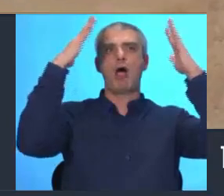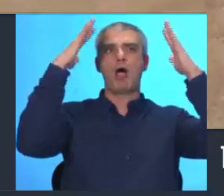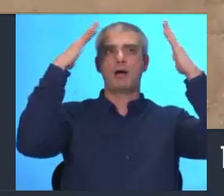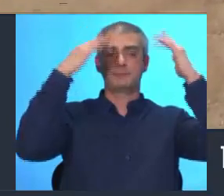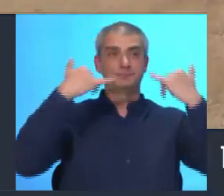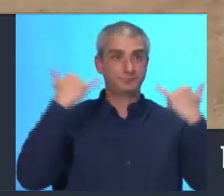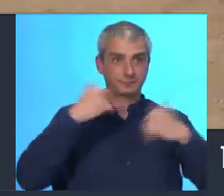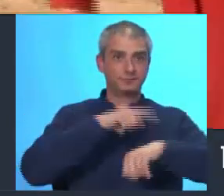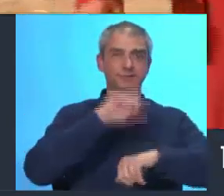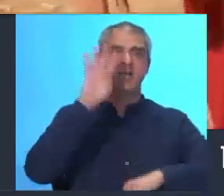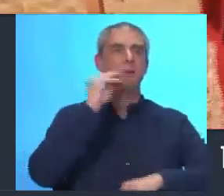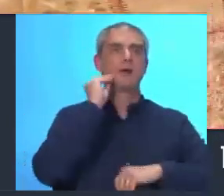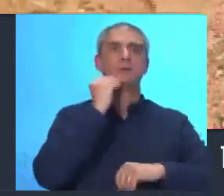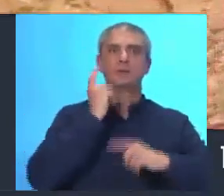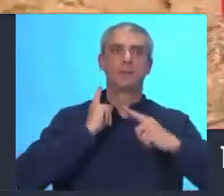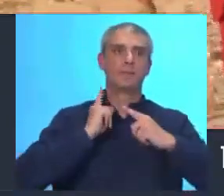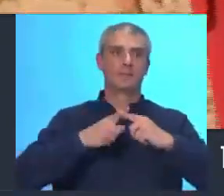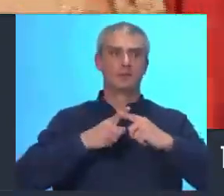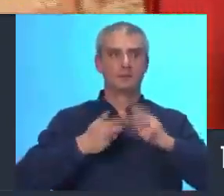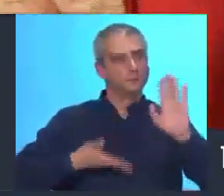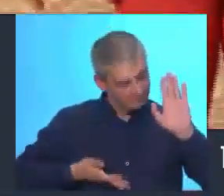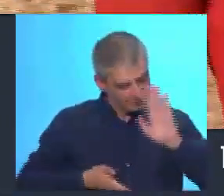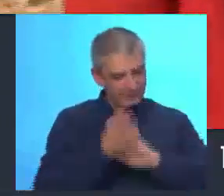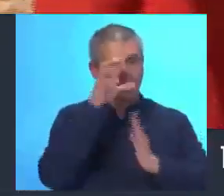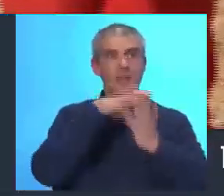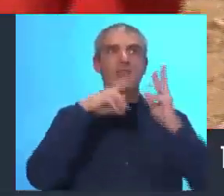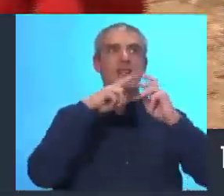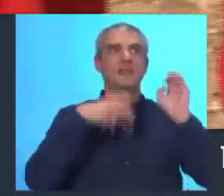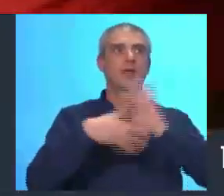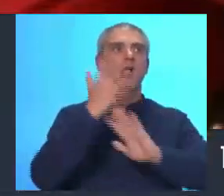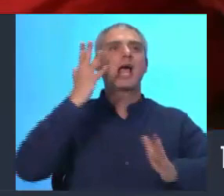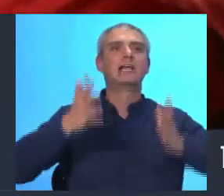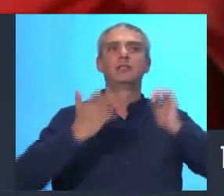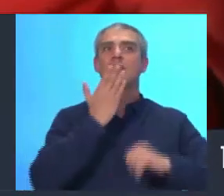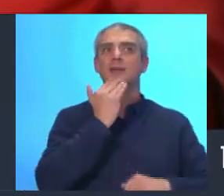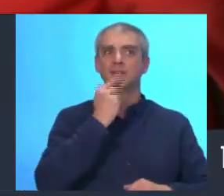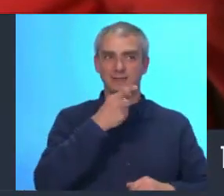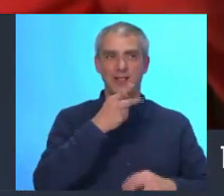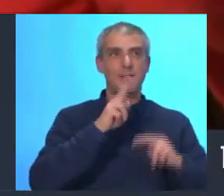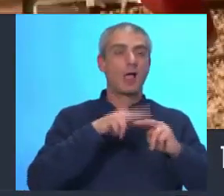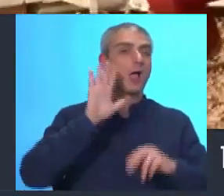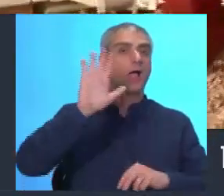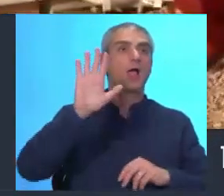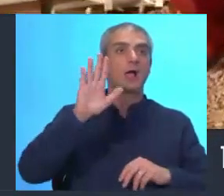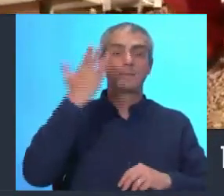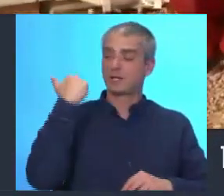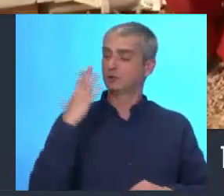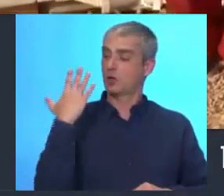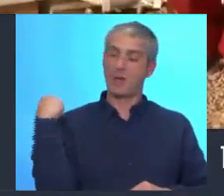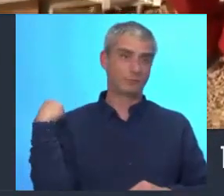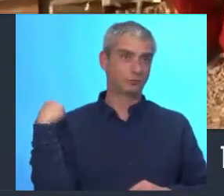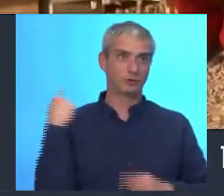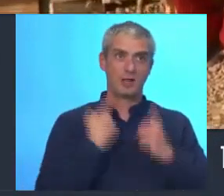היום בארבע אחר הצהריים בדיוק הגיחו מתחנת המחקר החוצה האסטרונאוטים הישראלים אחרי ששהו במקום מאז יום חמישי